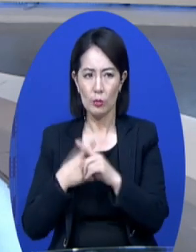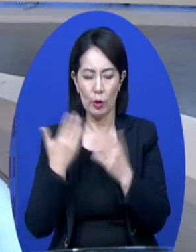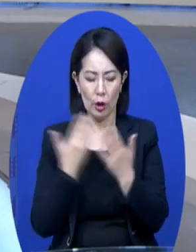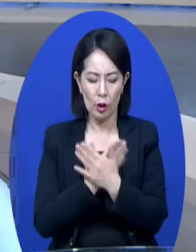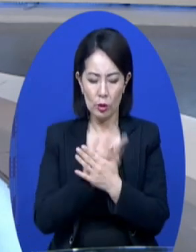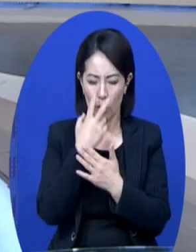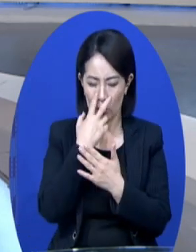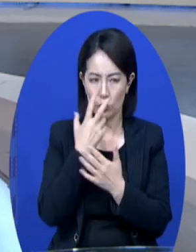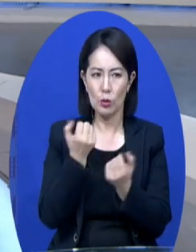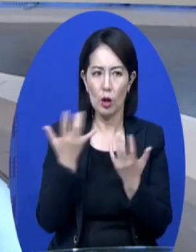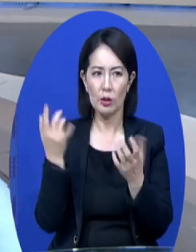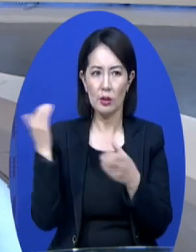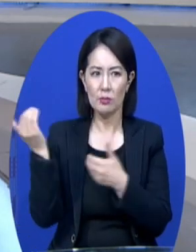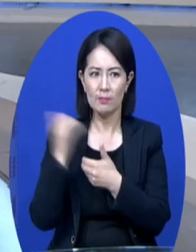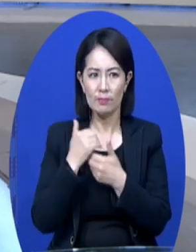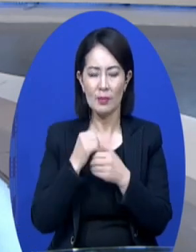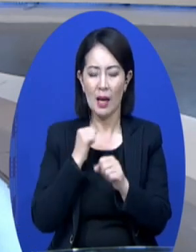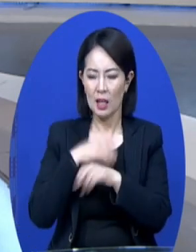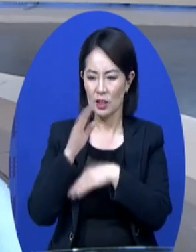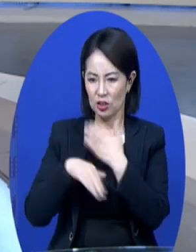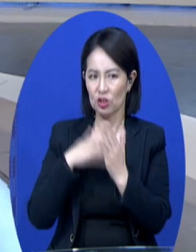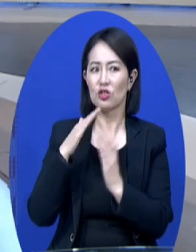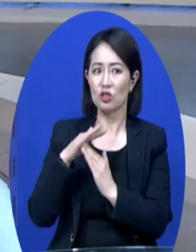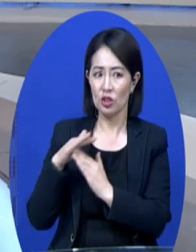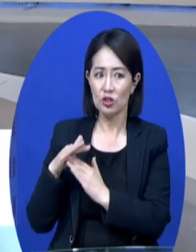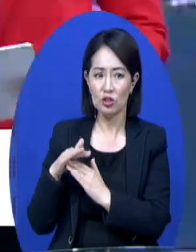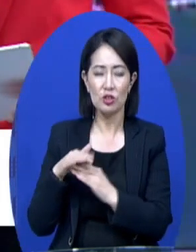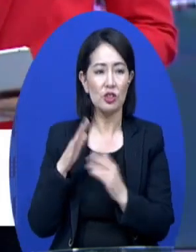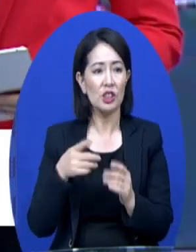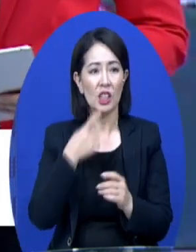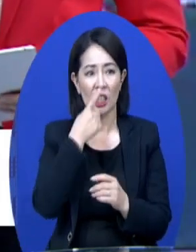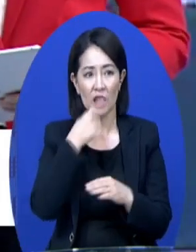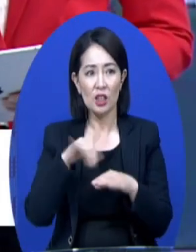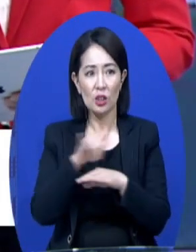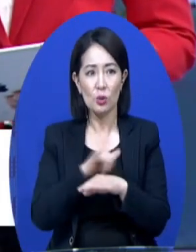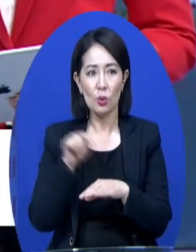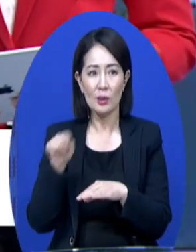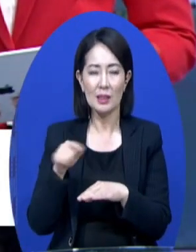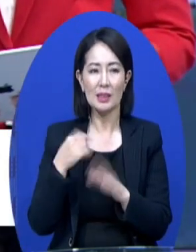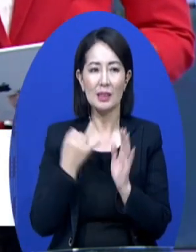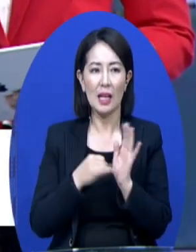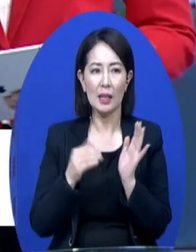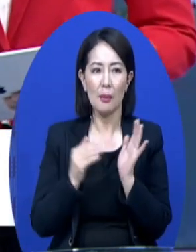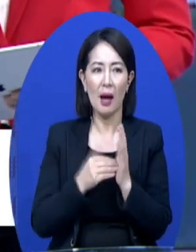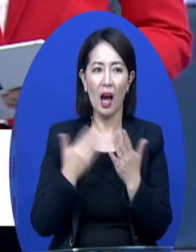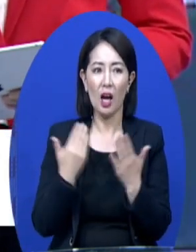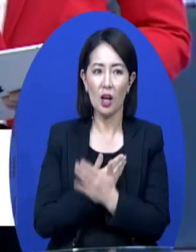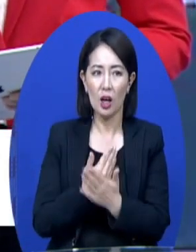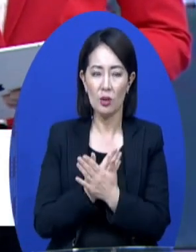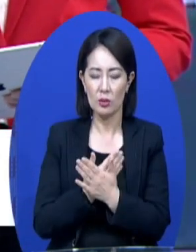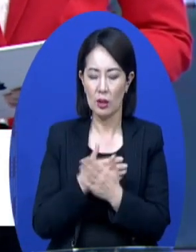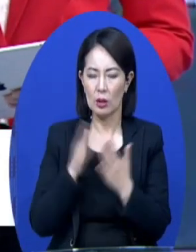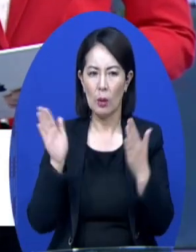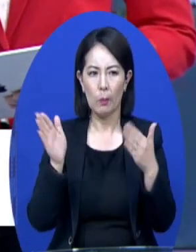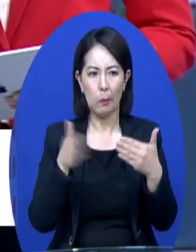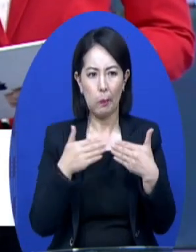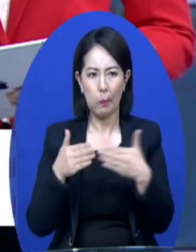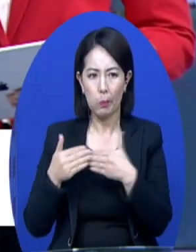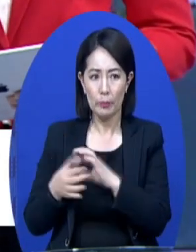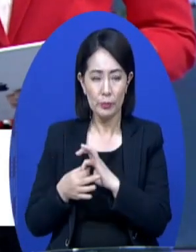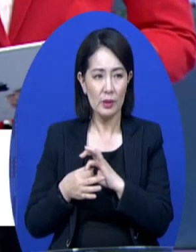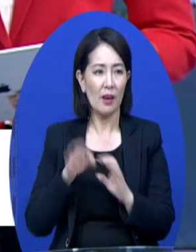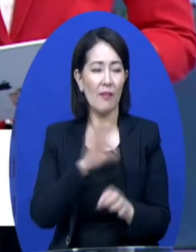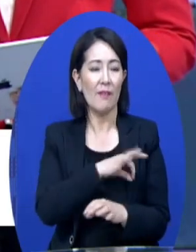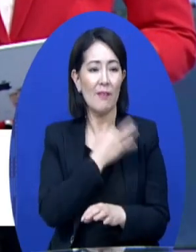олон нийтийг хамарсан үйл ажиллагаанууд цуцлагдаад байгаа. За хятад улсад л гэхэд 70 мянган кино театр үүд хаалгаа барьсан бол